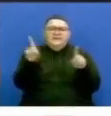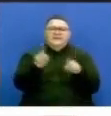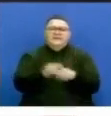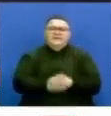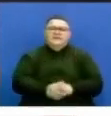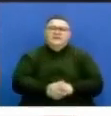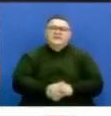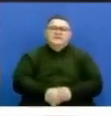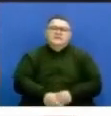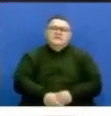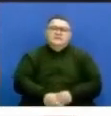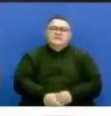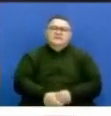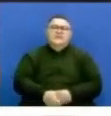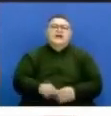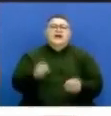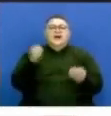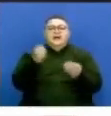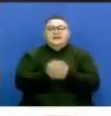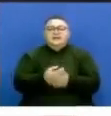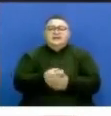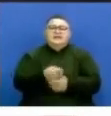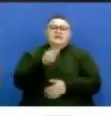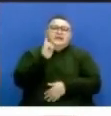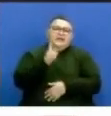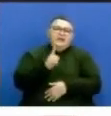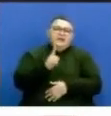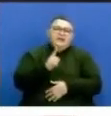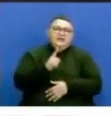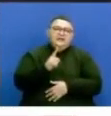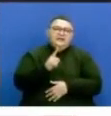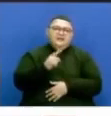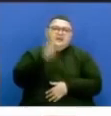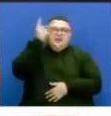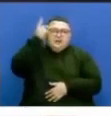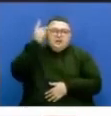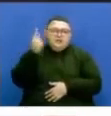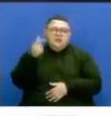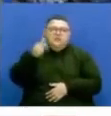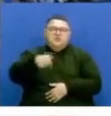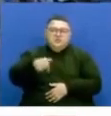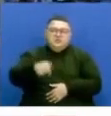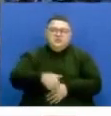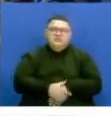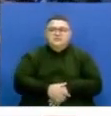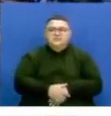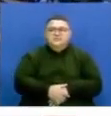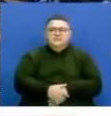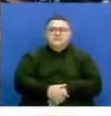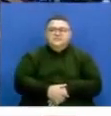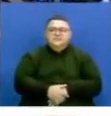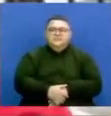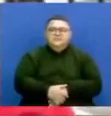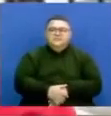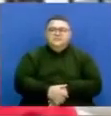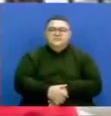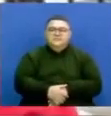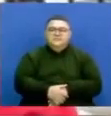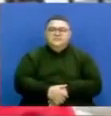Dan hasil salah satu hasil resolusi yang disepakati tadi juga